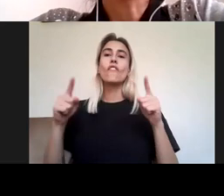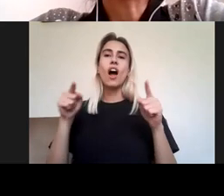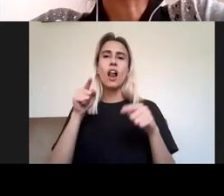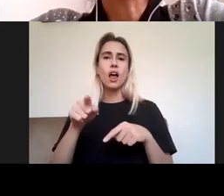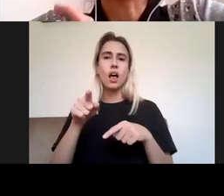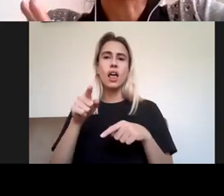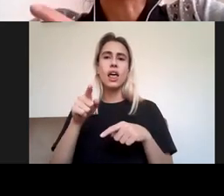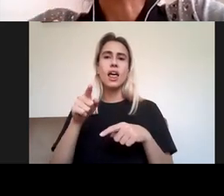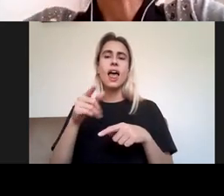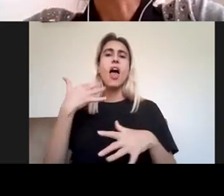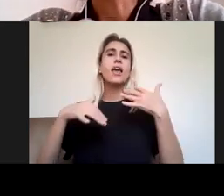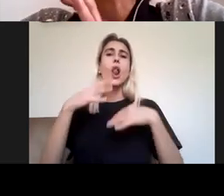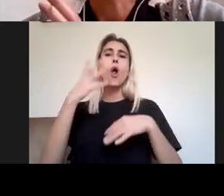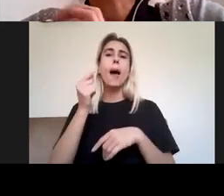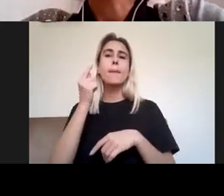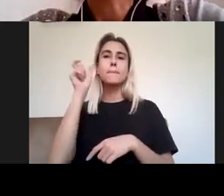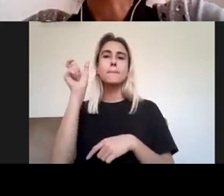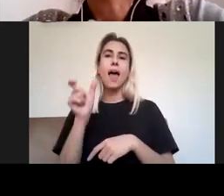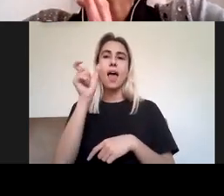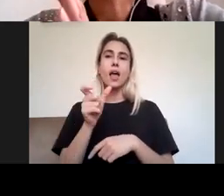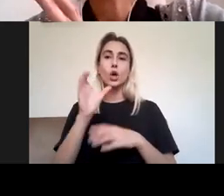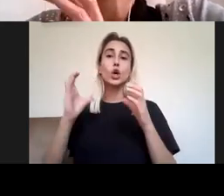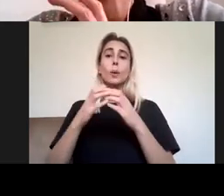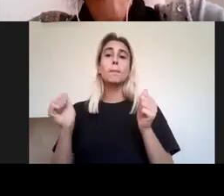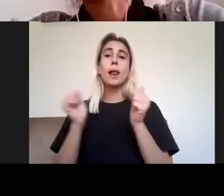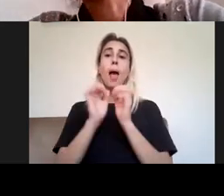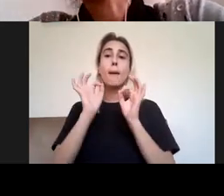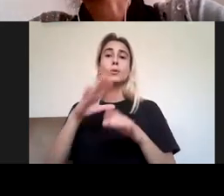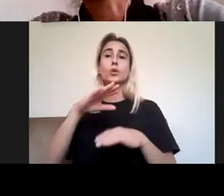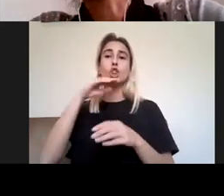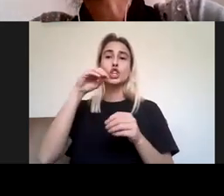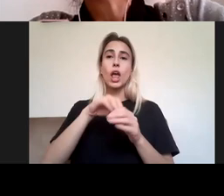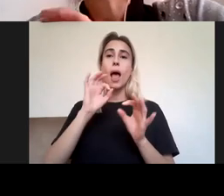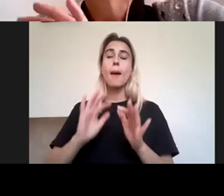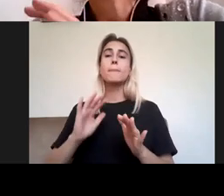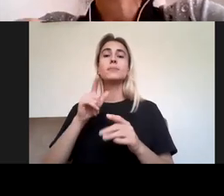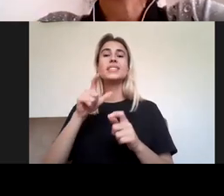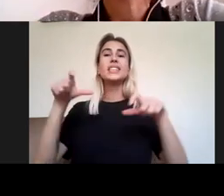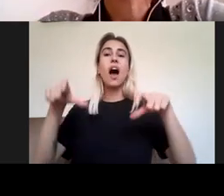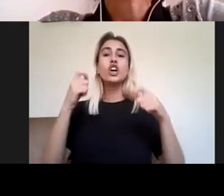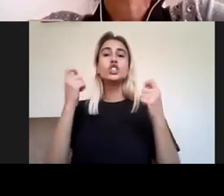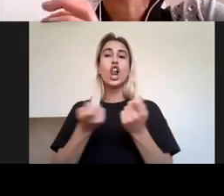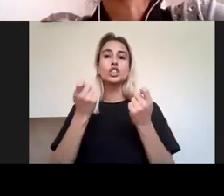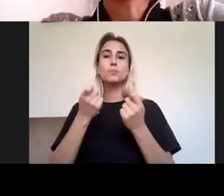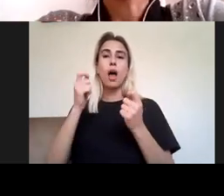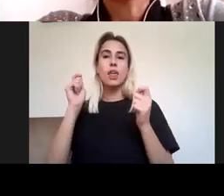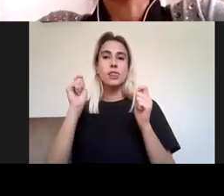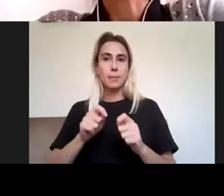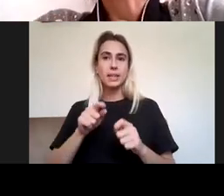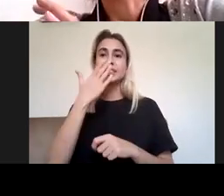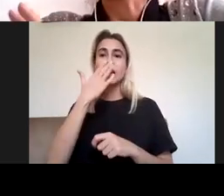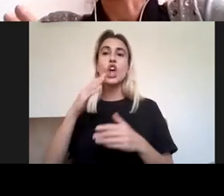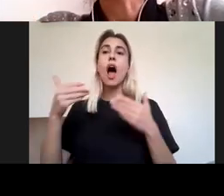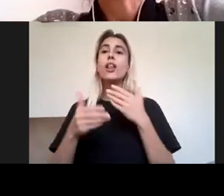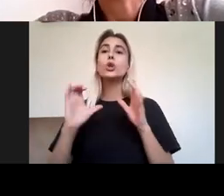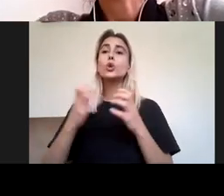yapıda engeli olan bireylerin olduğu gruplarla beraber hem yurt içi hem de saha çalışmaları yapıldı. Tek başına sadece biz alt çalışma grubu